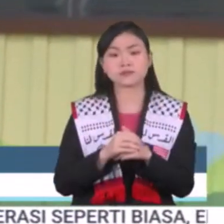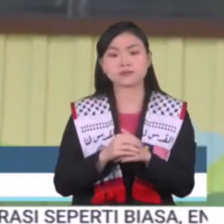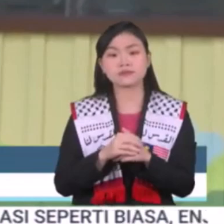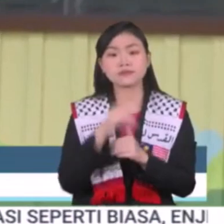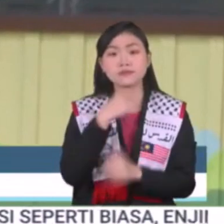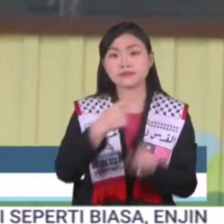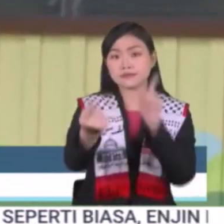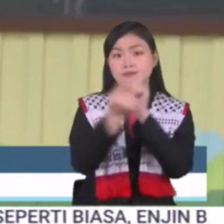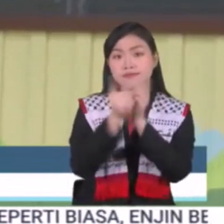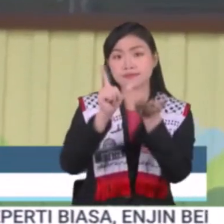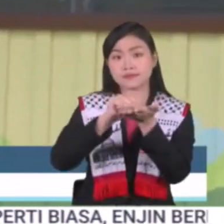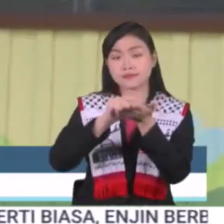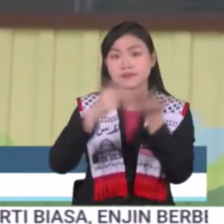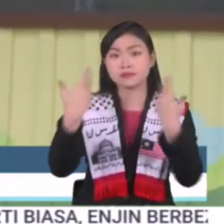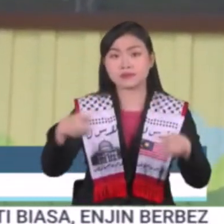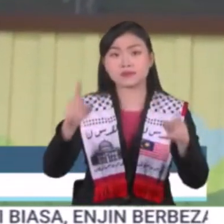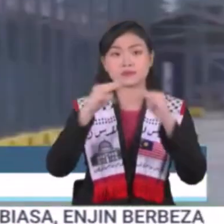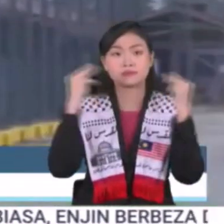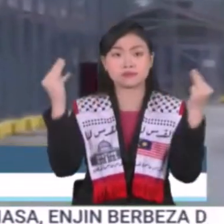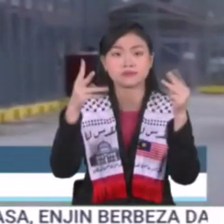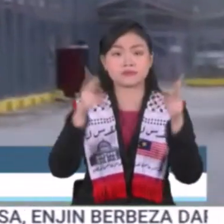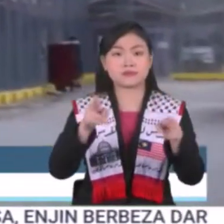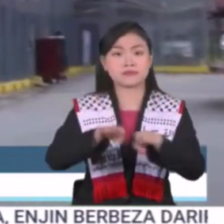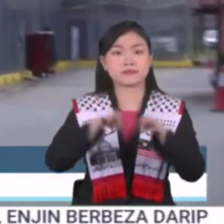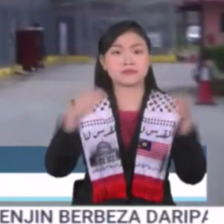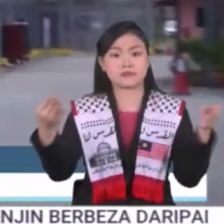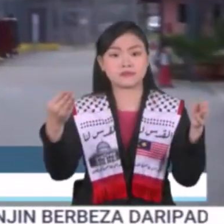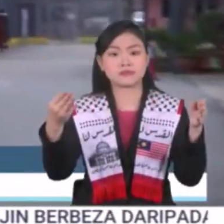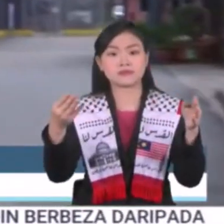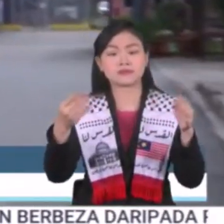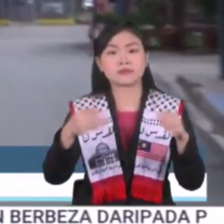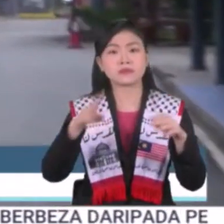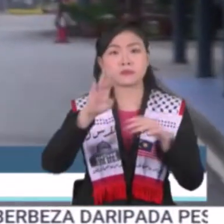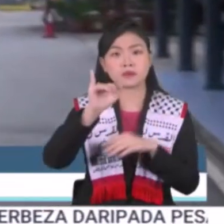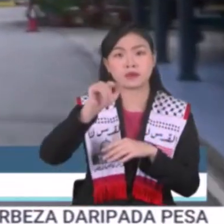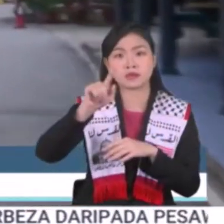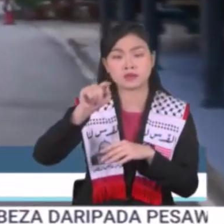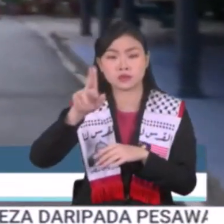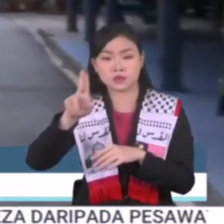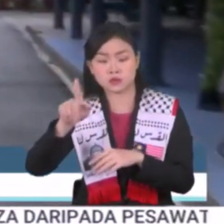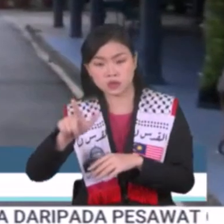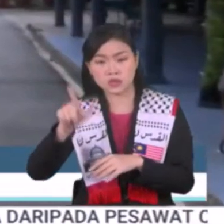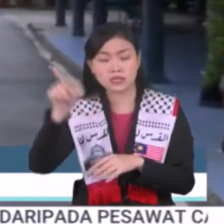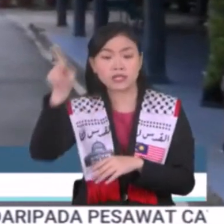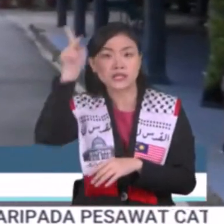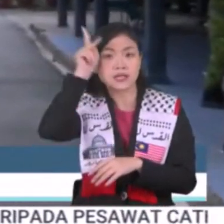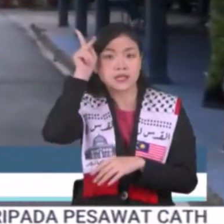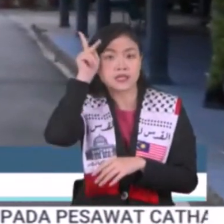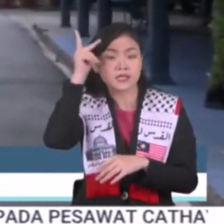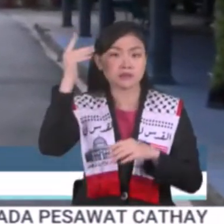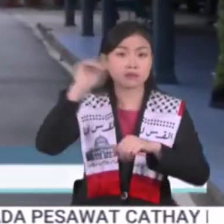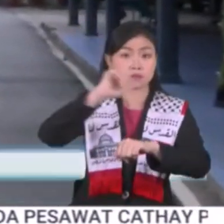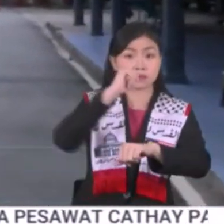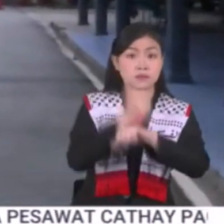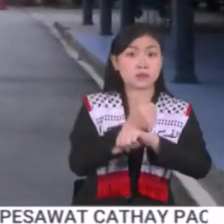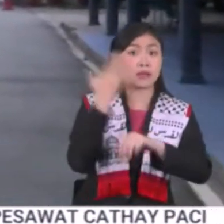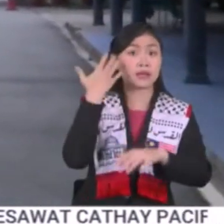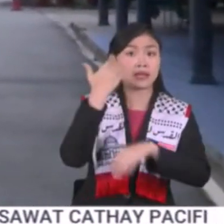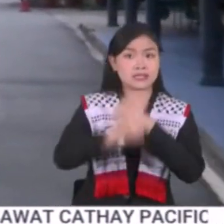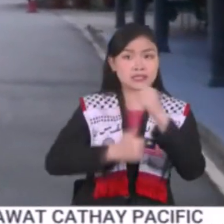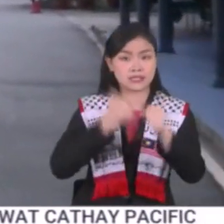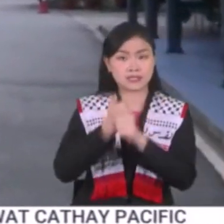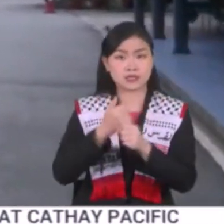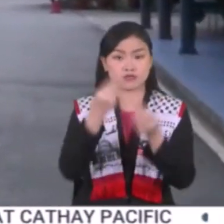Beliau ditemui media selepas majlis perasmian Baitul Mahabbah Tanah Merah, Kelantan. Sejak ia ditubuhkan setahun lalu, seramai